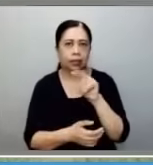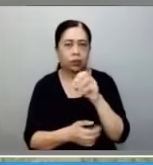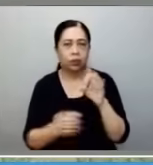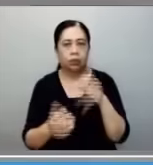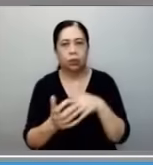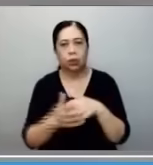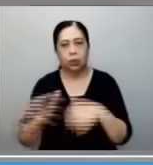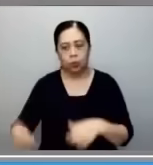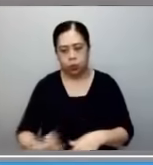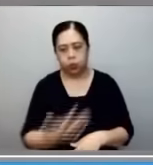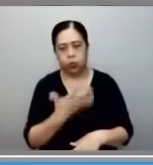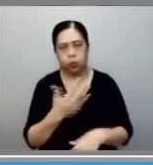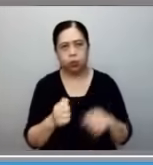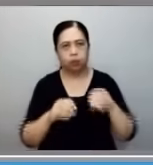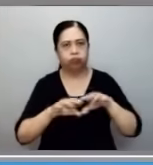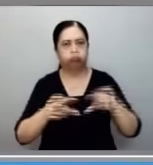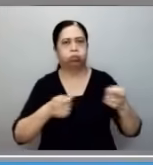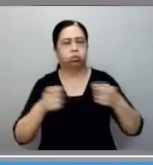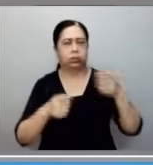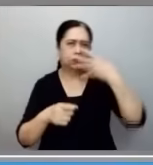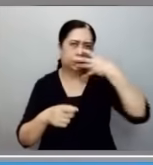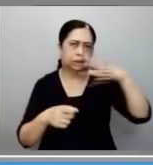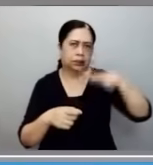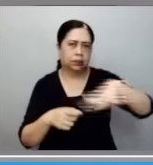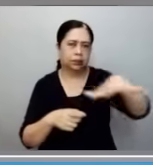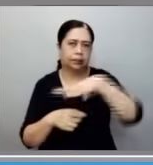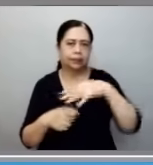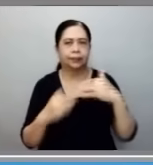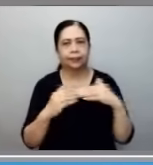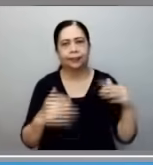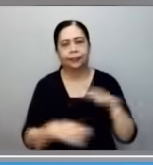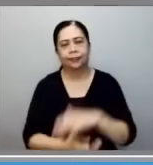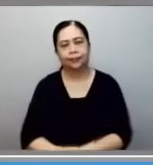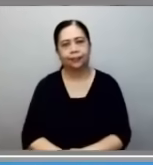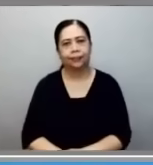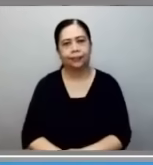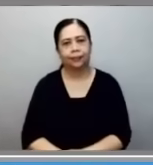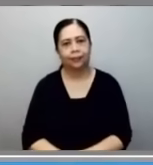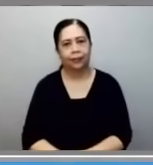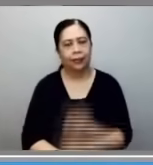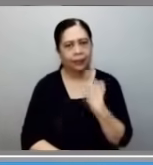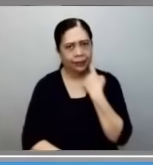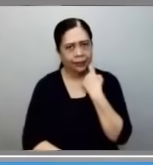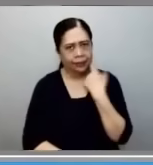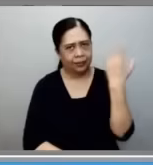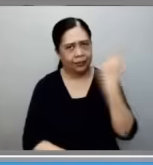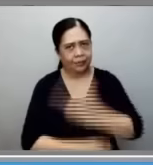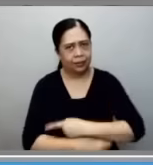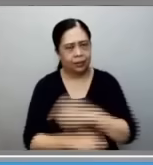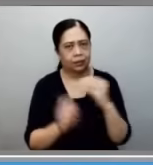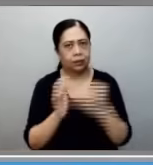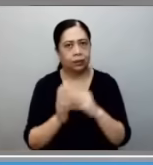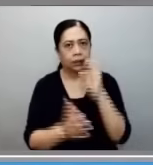habagat, ito po yung nagdo-dominate na nakaka-apekto sa ating weather. Mm-hmm. Kamakailan po, noong isang araw, nag-register yung 60-degree